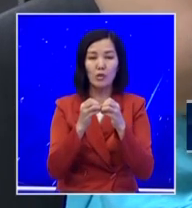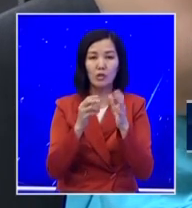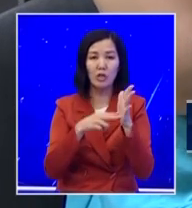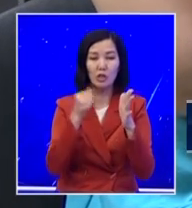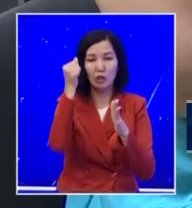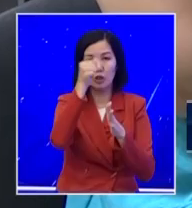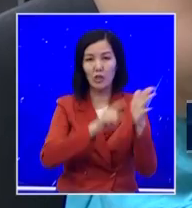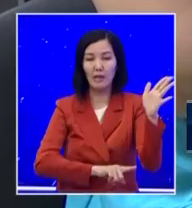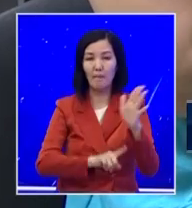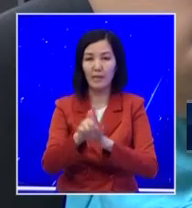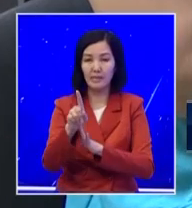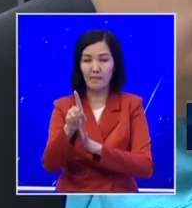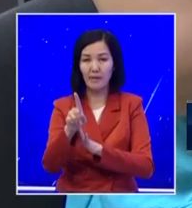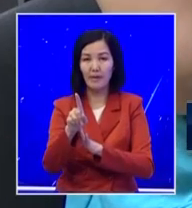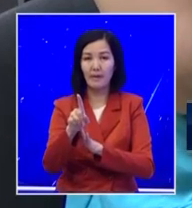1917 жылдан бастап